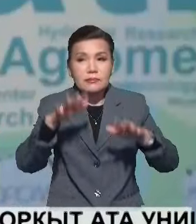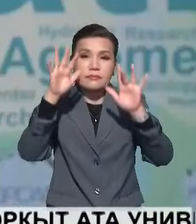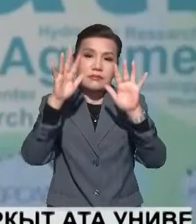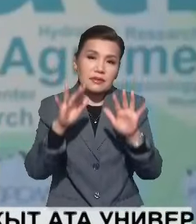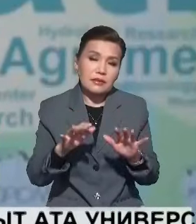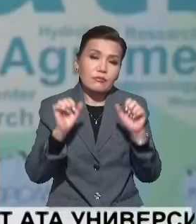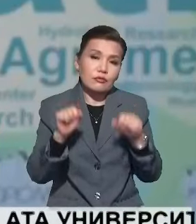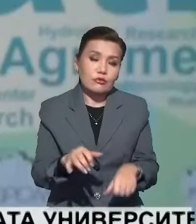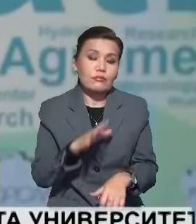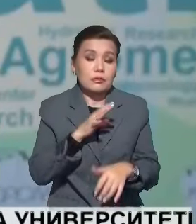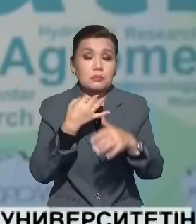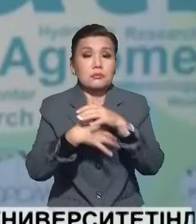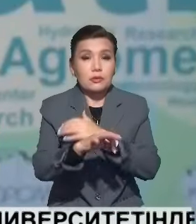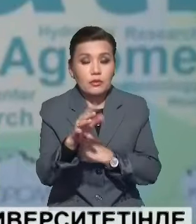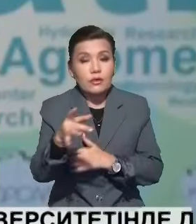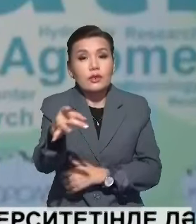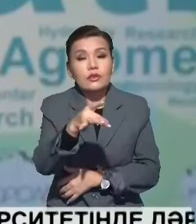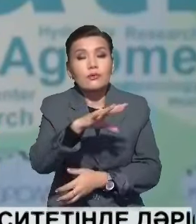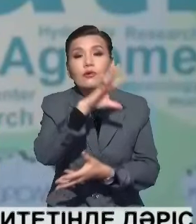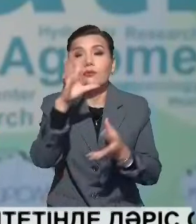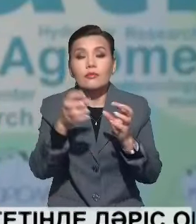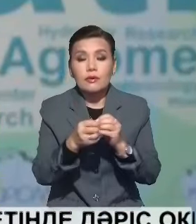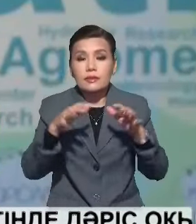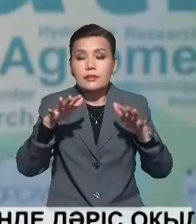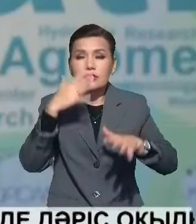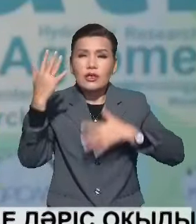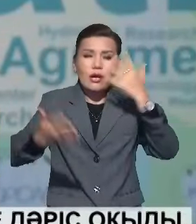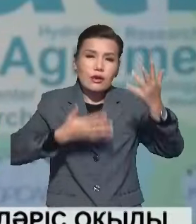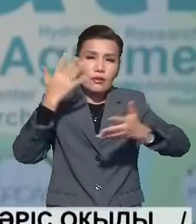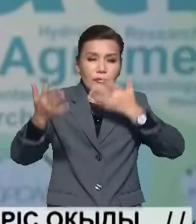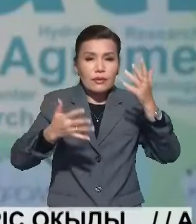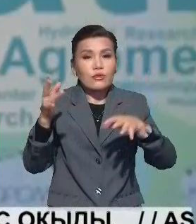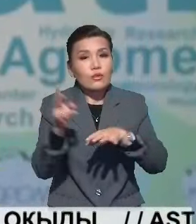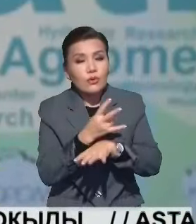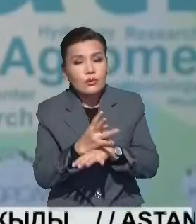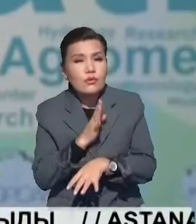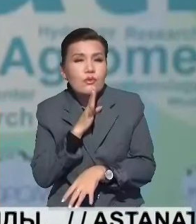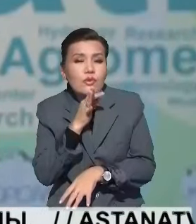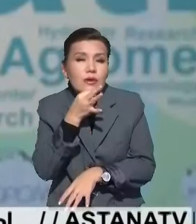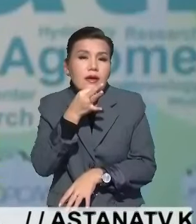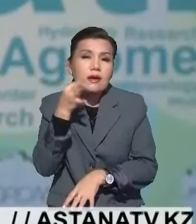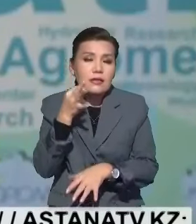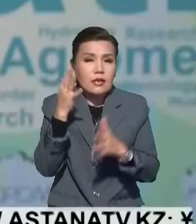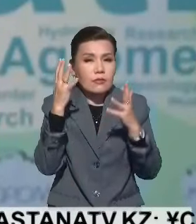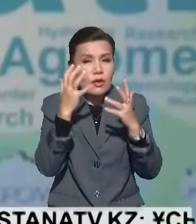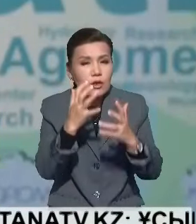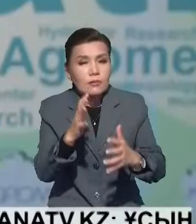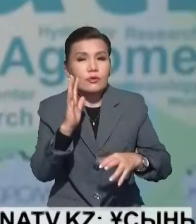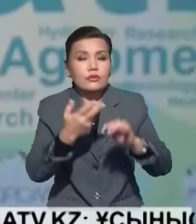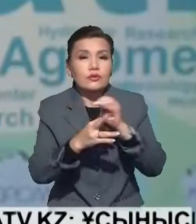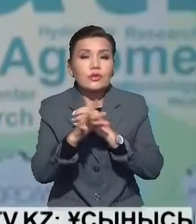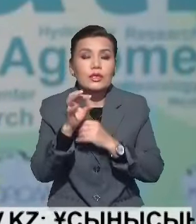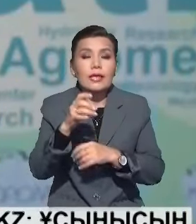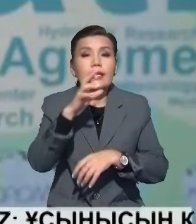деп болжануда. Республика бойынша жел күшейеді, түнгі және таңертеңгі сағаттарда тұман түседі.